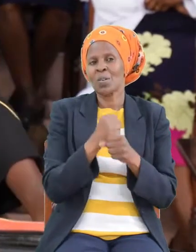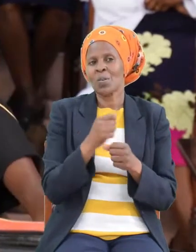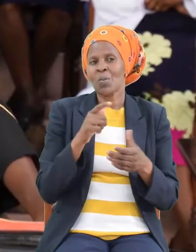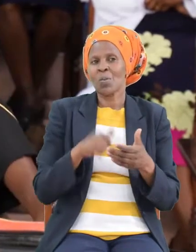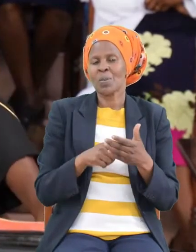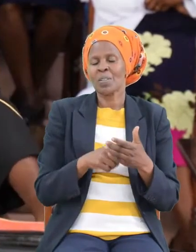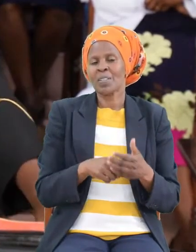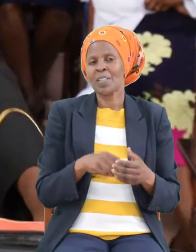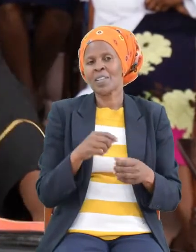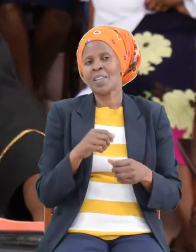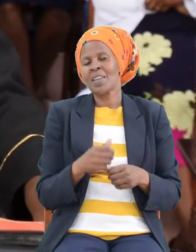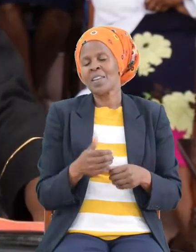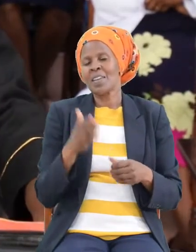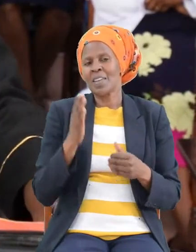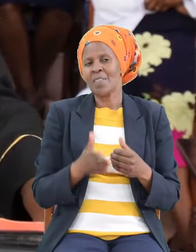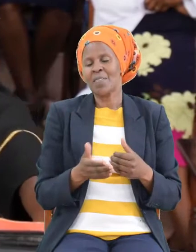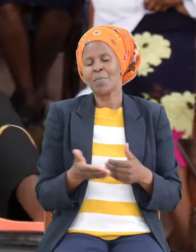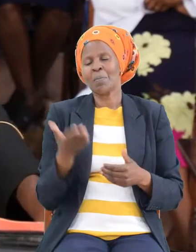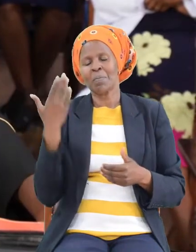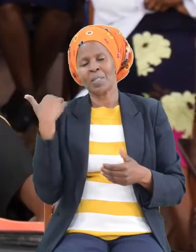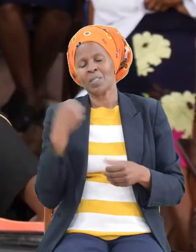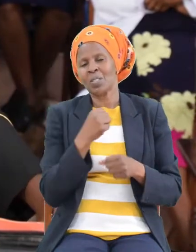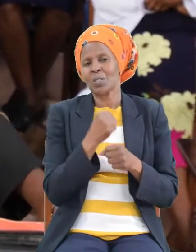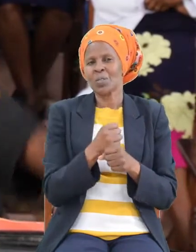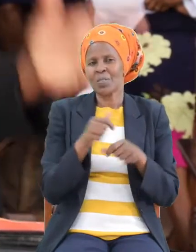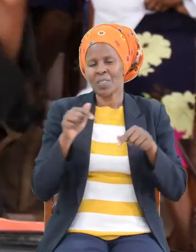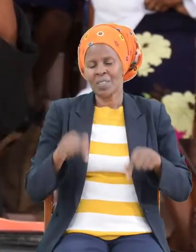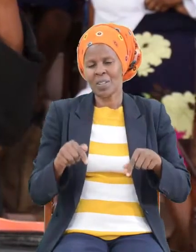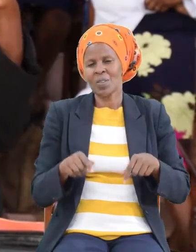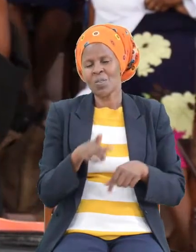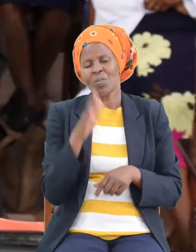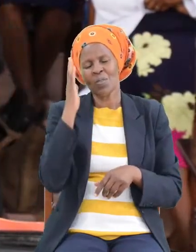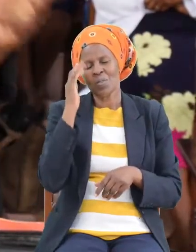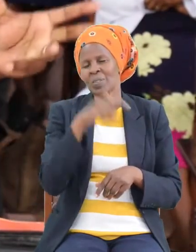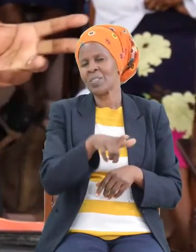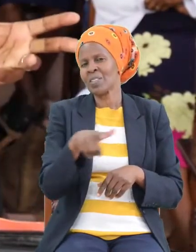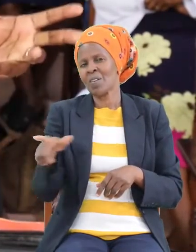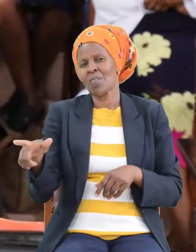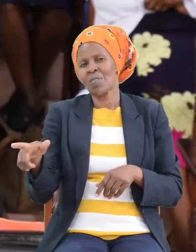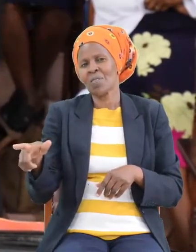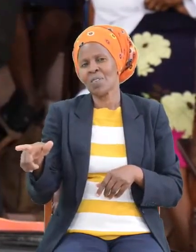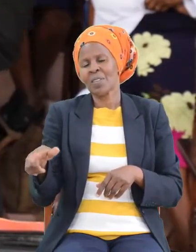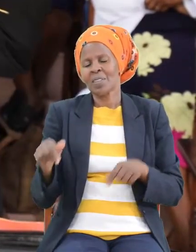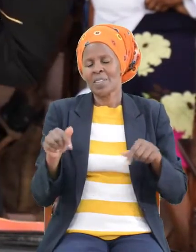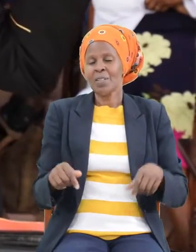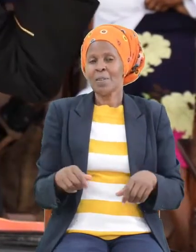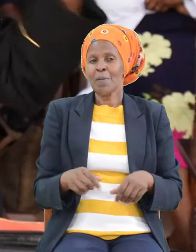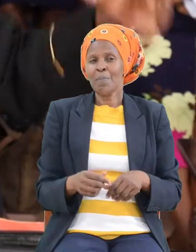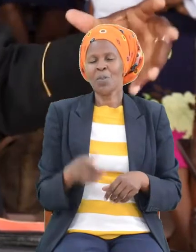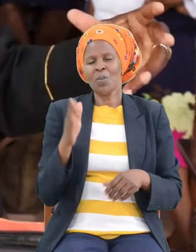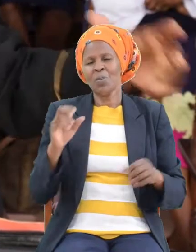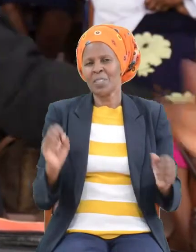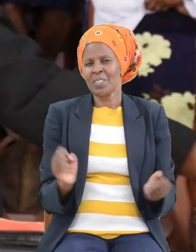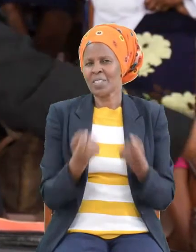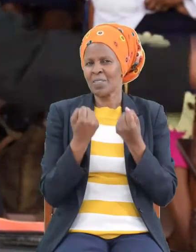pale mbeleni. Na ndipoza tunasema hata sisi, na tunajijua wewe mwenyewe, ukijijua wakati huko